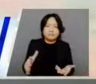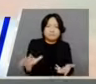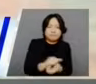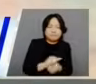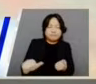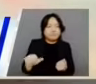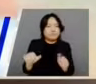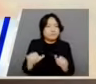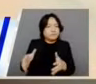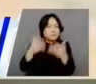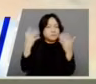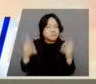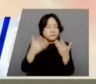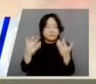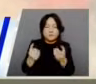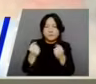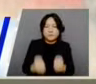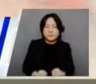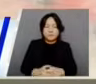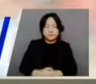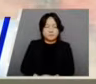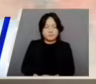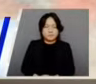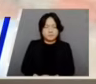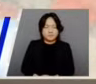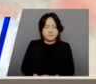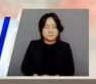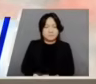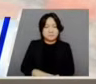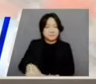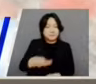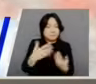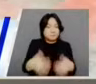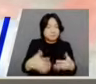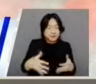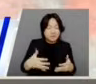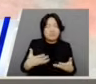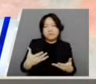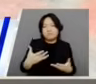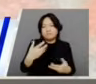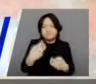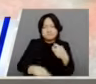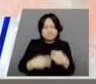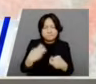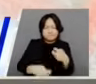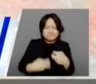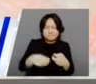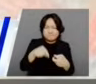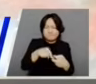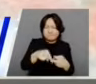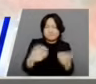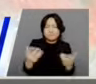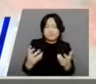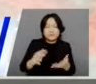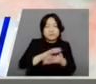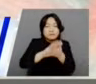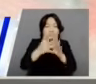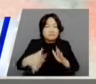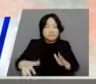Pepito, kaya karamihan sa problema noong mga residente dito sa Catanduanes ay kung